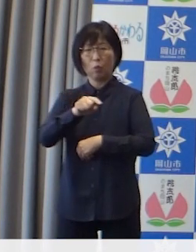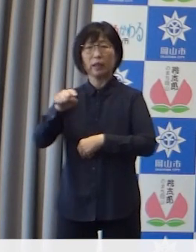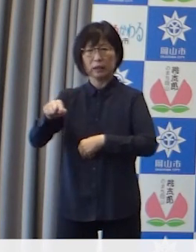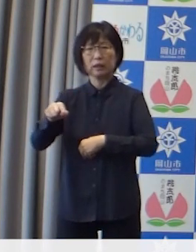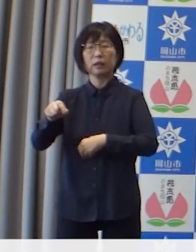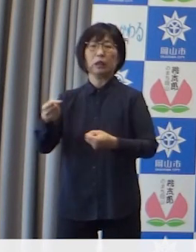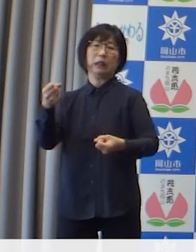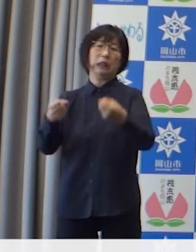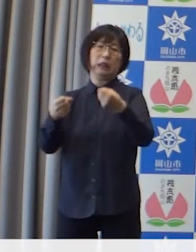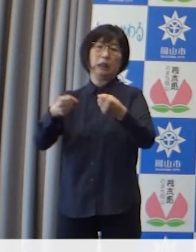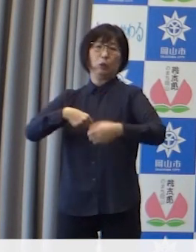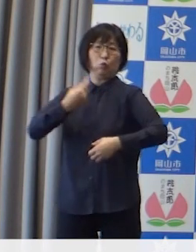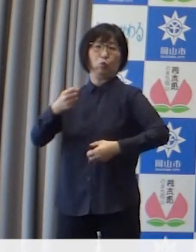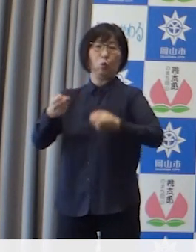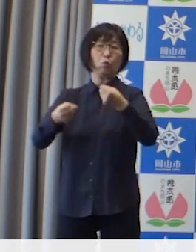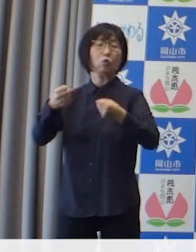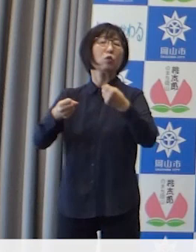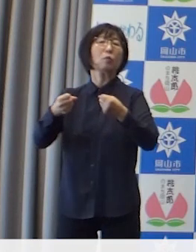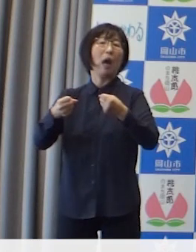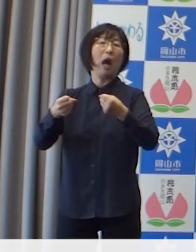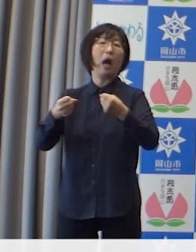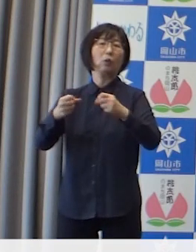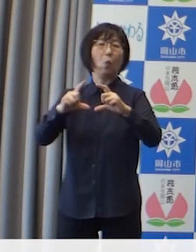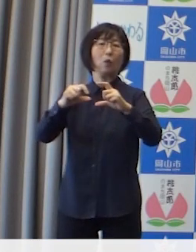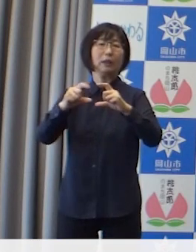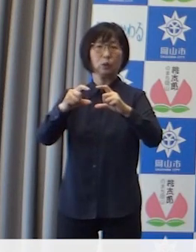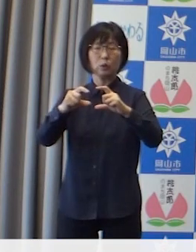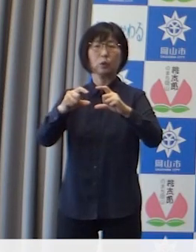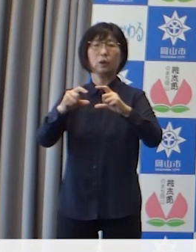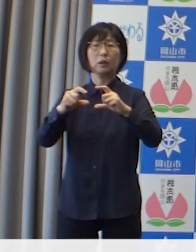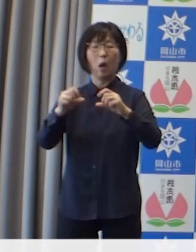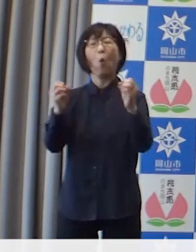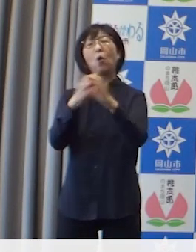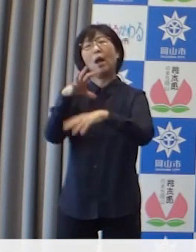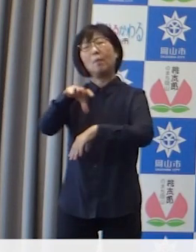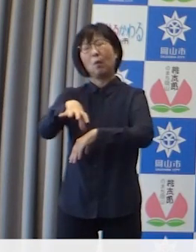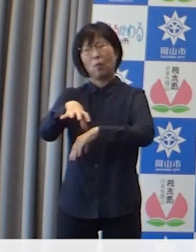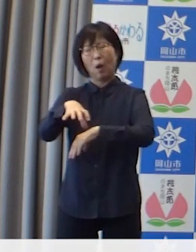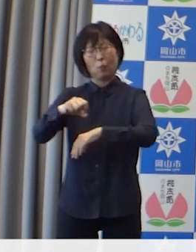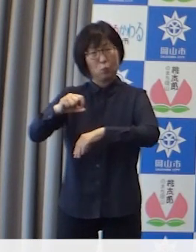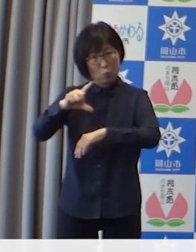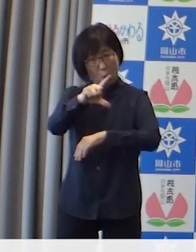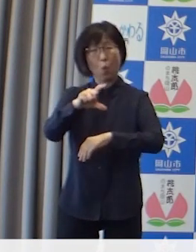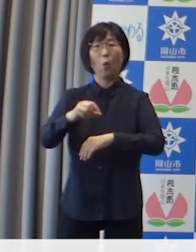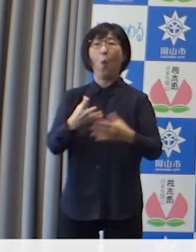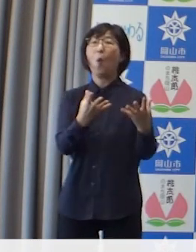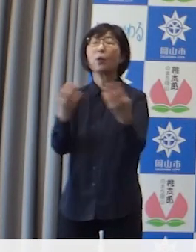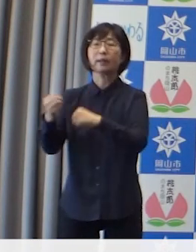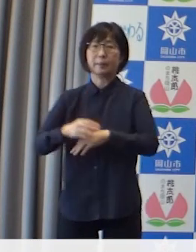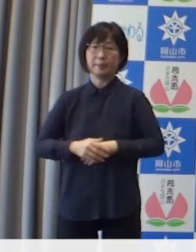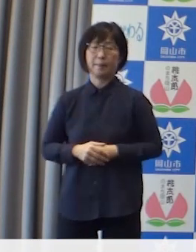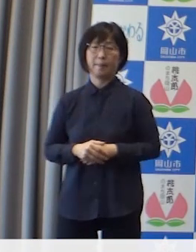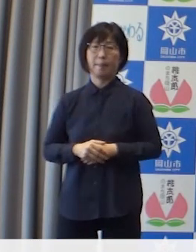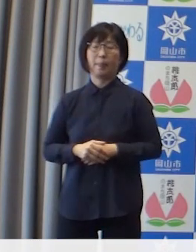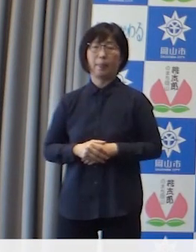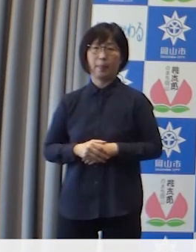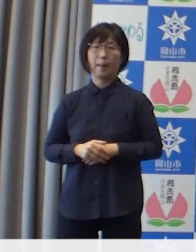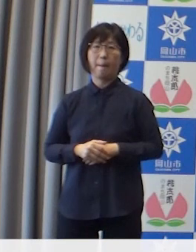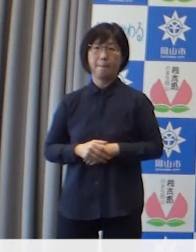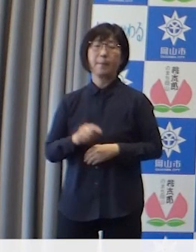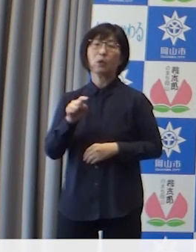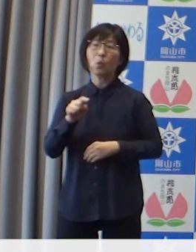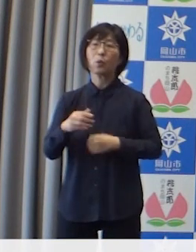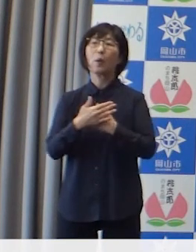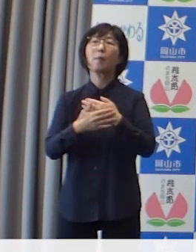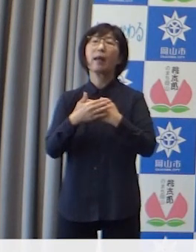自動車マイカーを使う人の割合っていうのが圧倒的に多いんですよ。だからね、そういう面